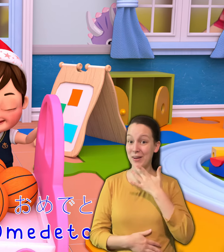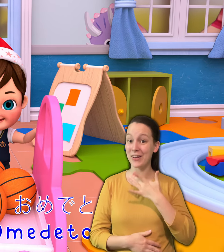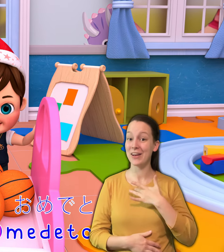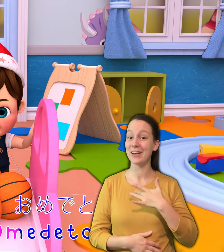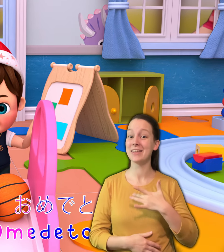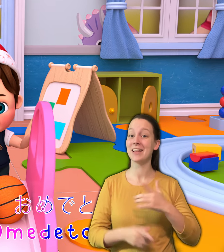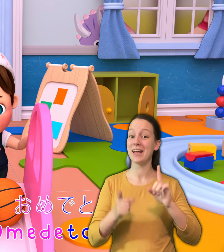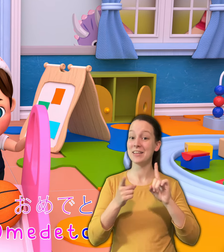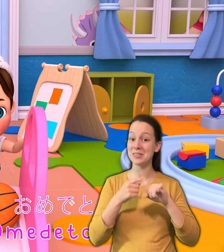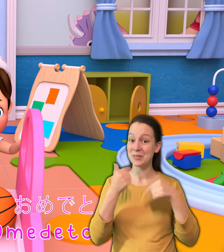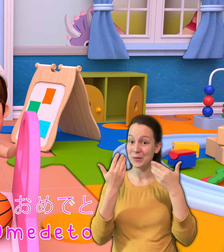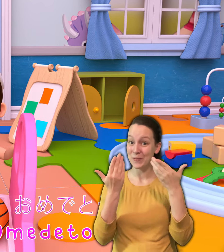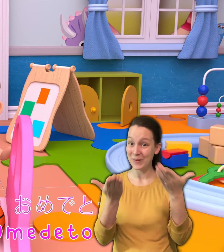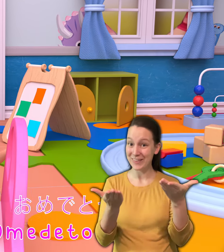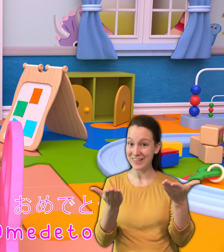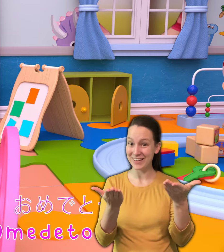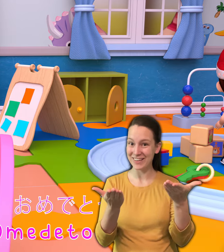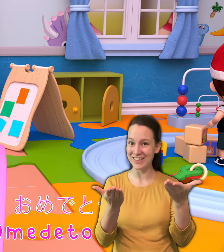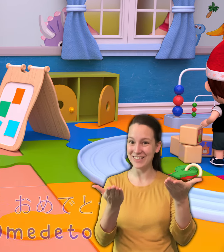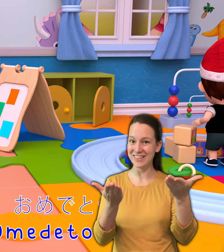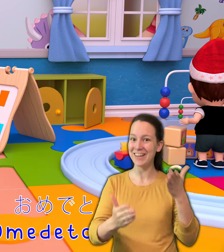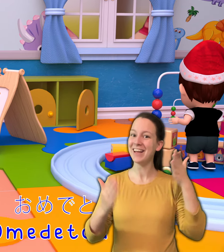誕生日おめでとう